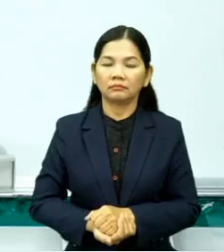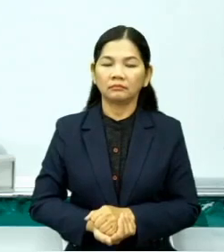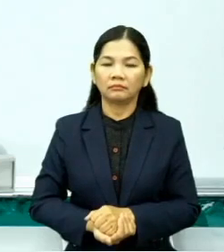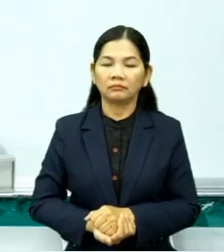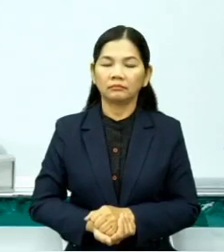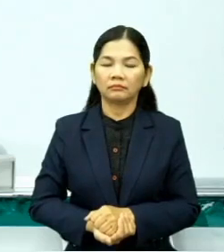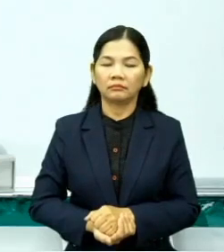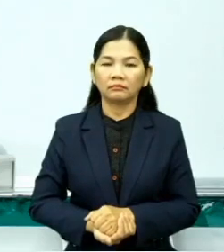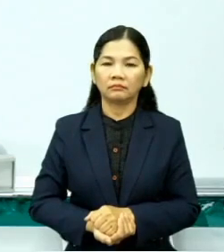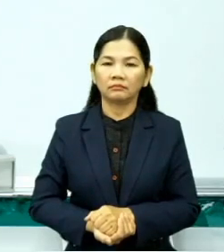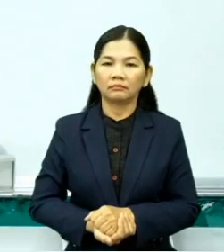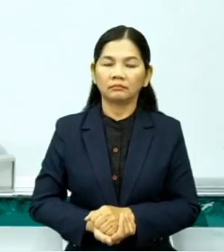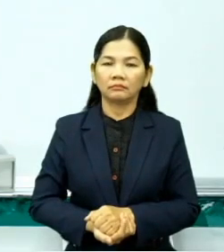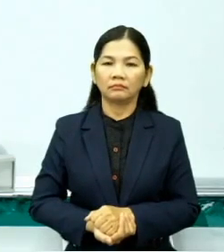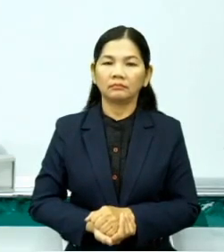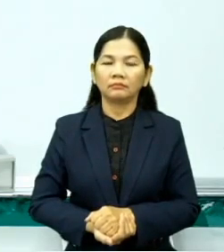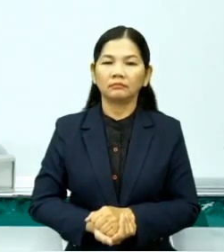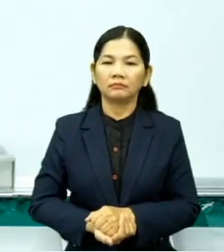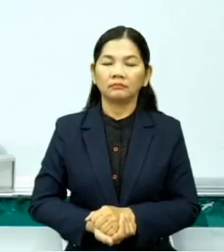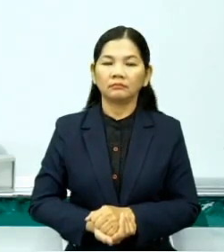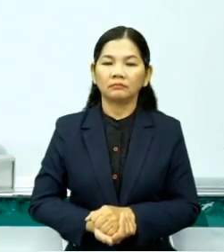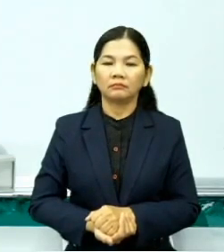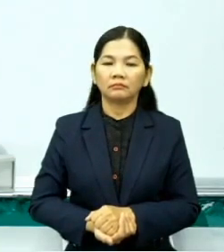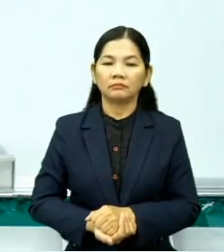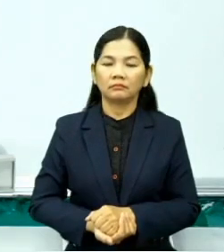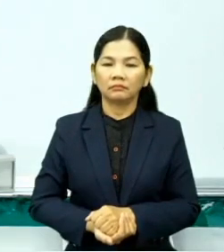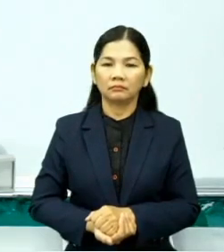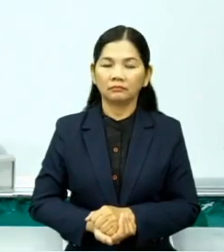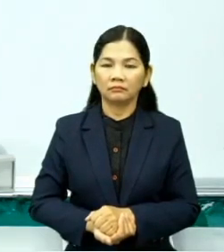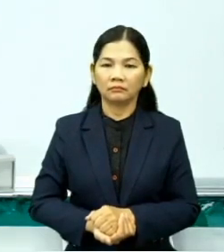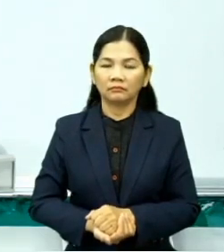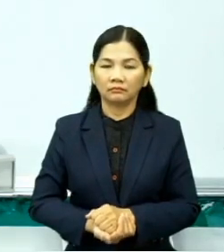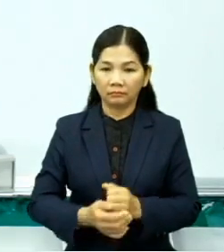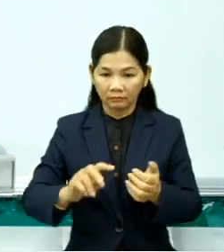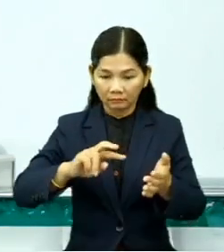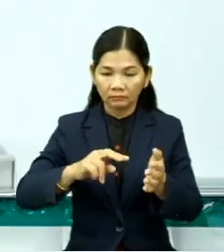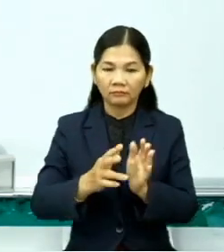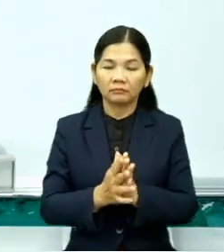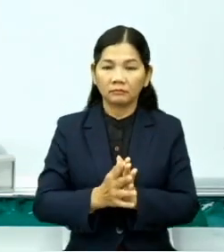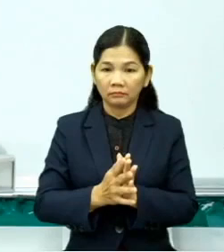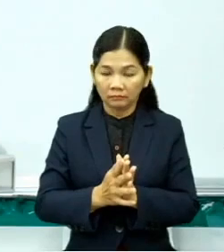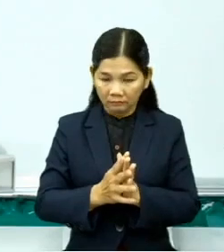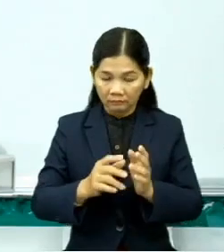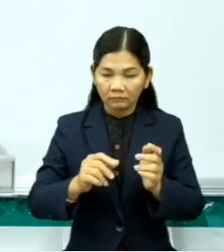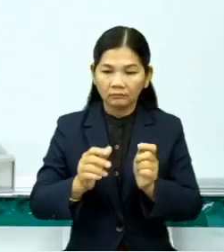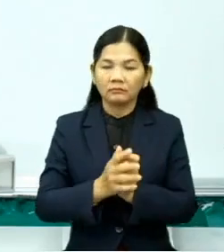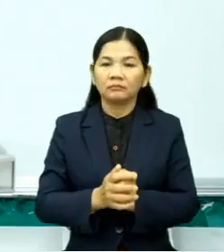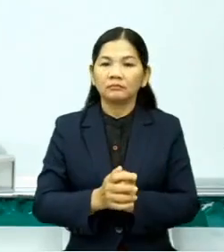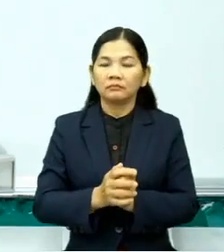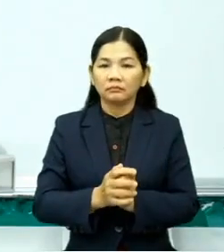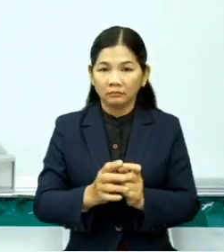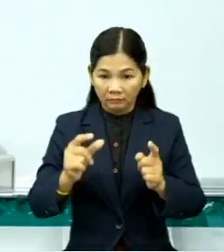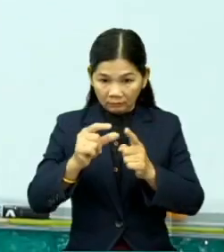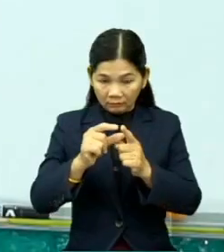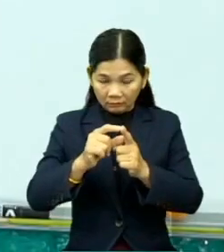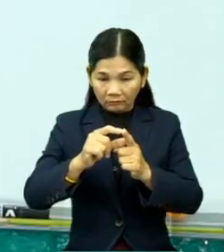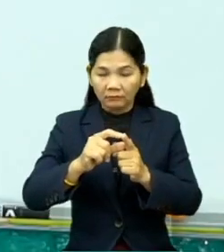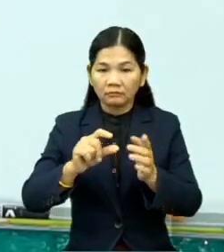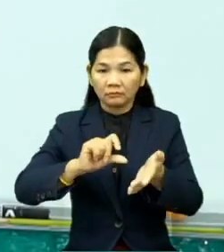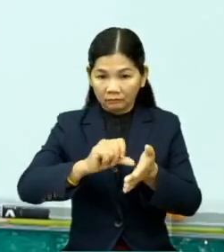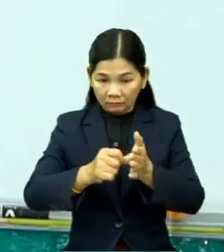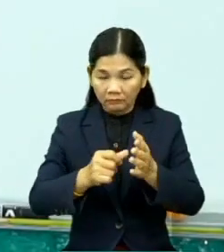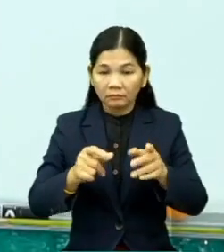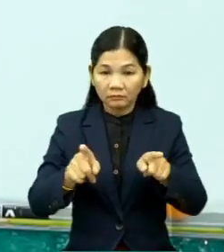ចាពាក្យផលិតអញ្ចឹងវេវចនៈសព្ទនិងពាក្យផលិតតើមានពាក្យអ្វីខ្លះទៅកូន